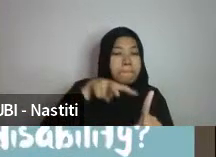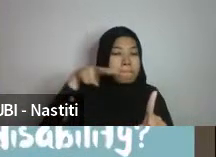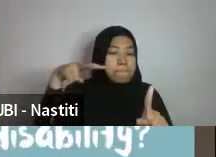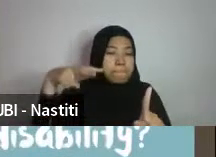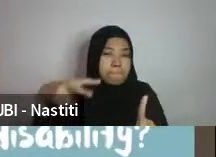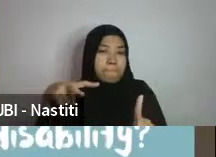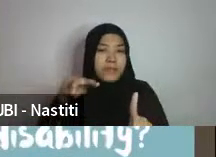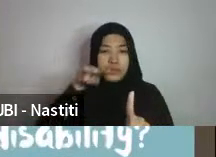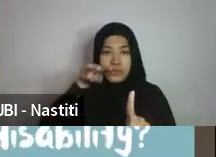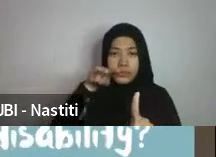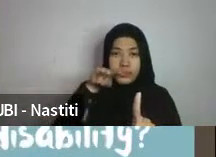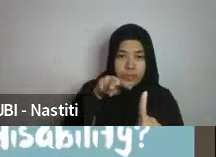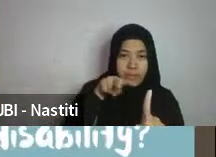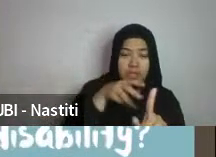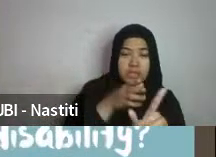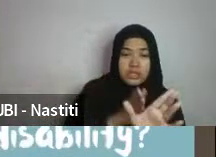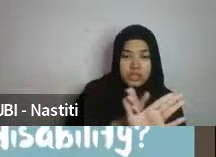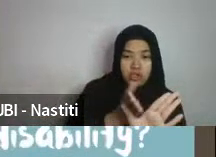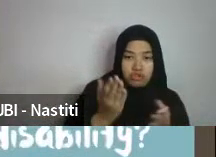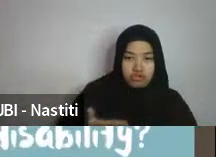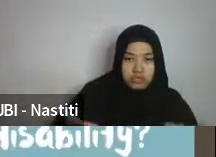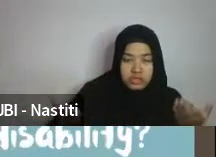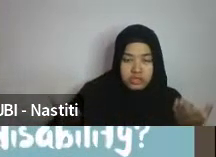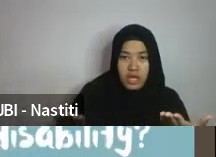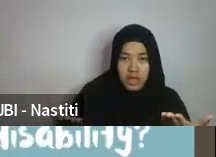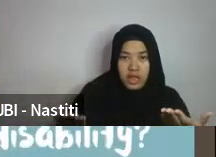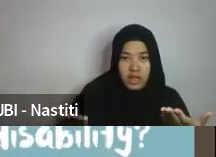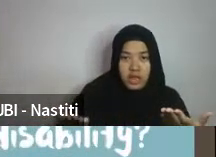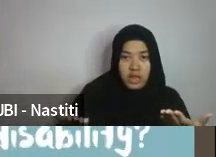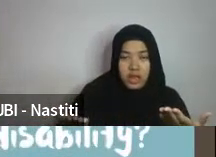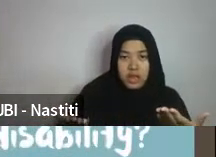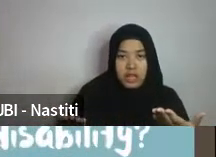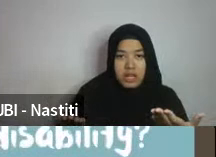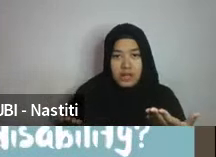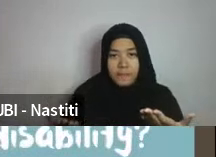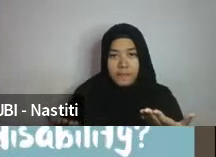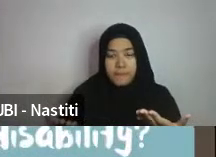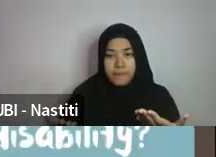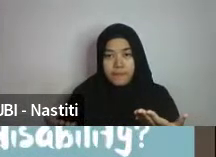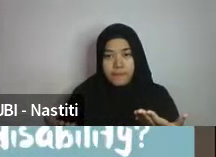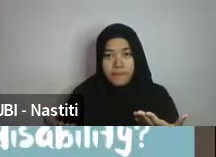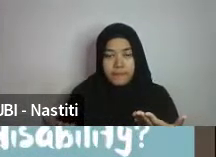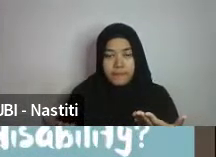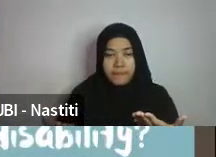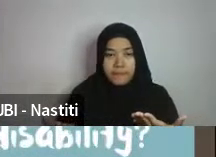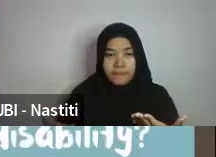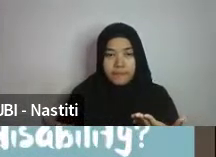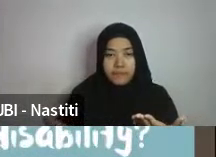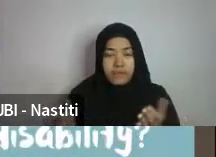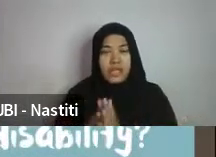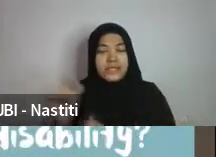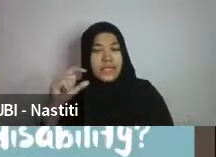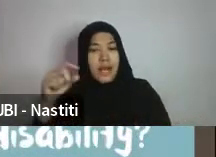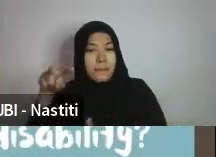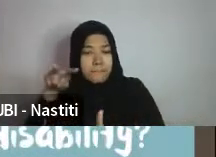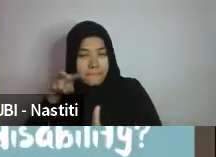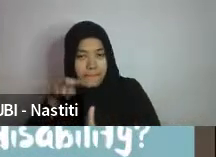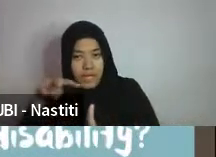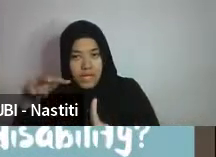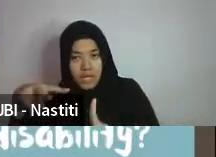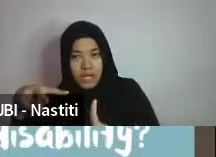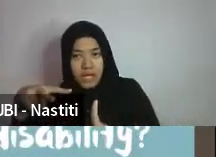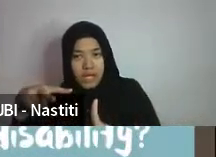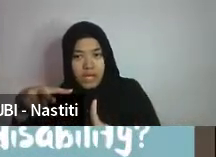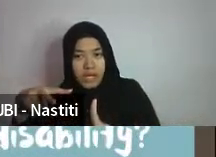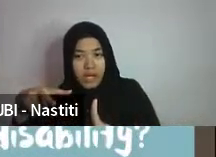sudut disabilitas psikososial atau disabilitas mental dengan cara pandang dari sudut